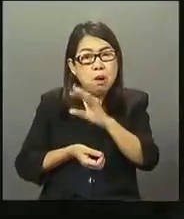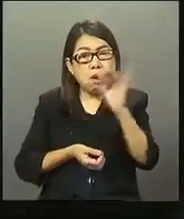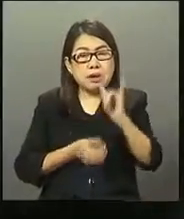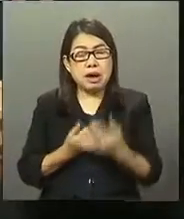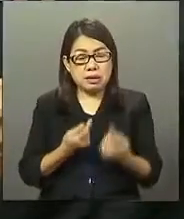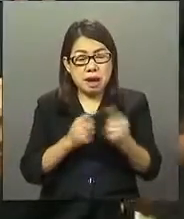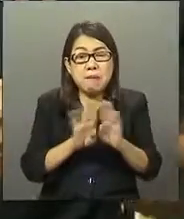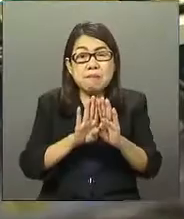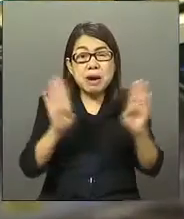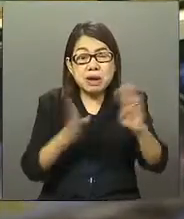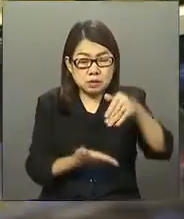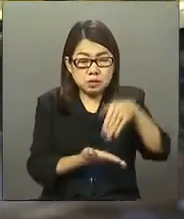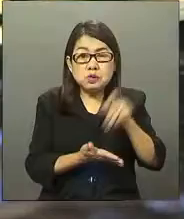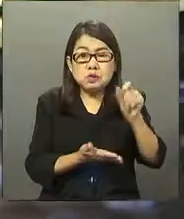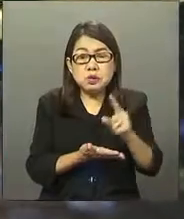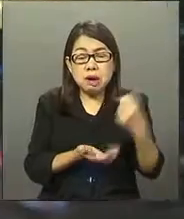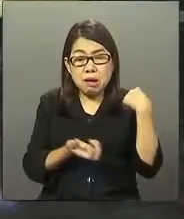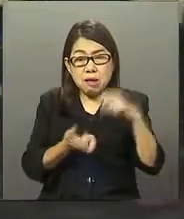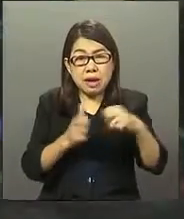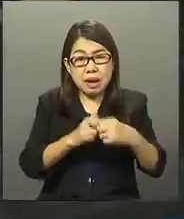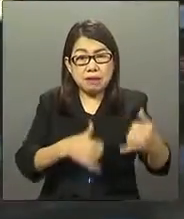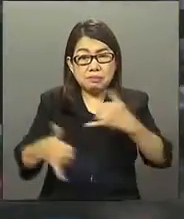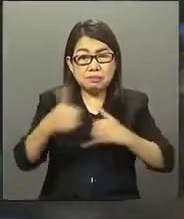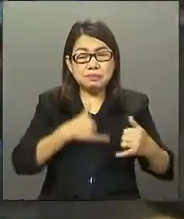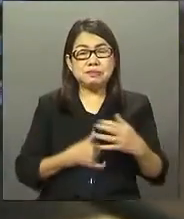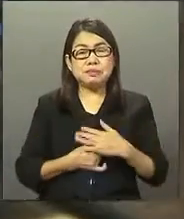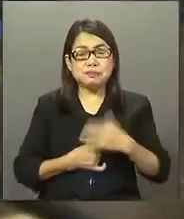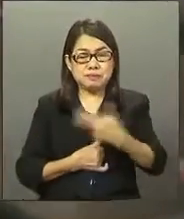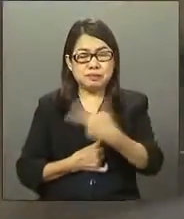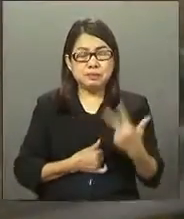วิภาปิ่นแก้วไทย PBS รายงาน